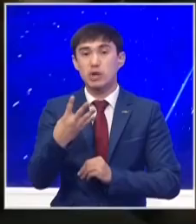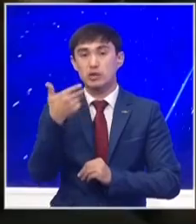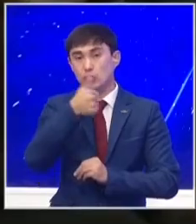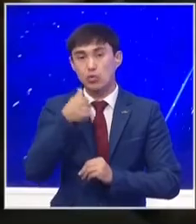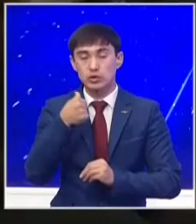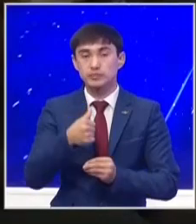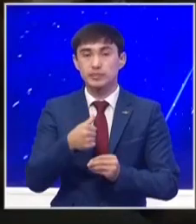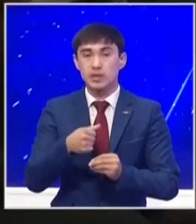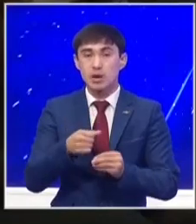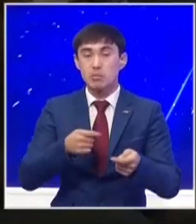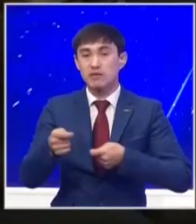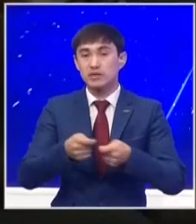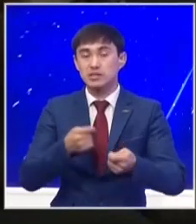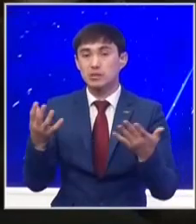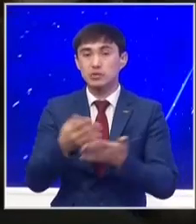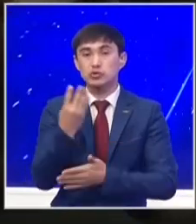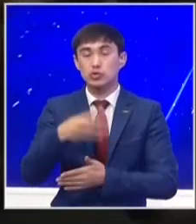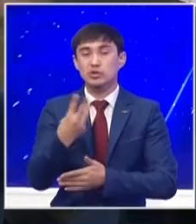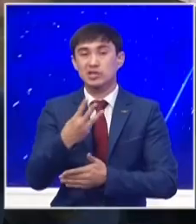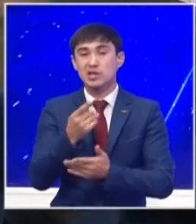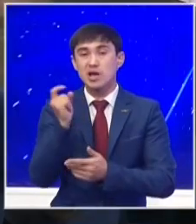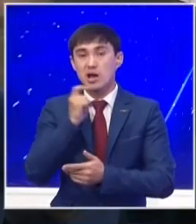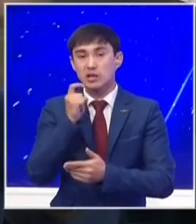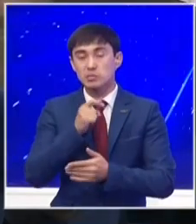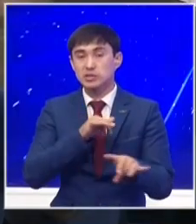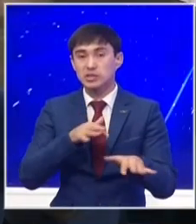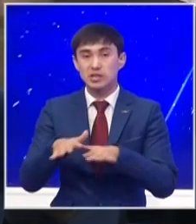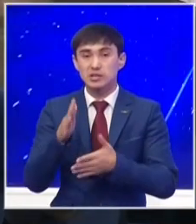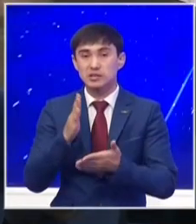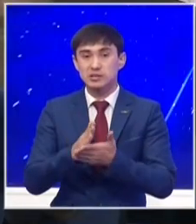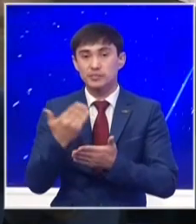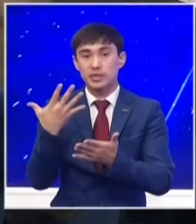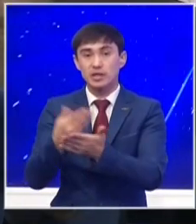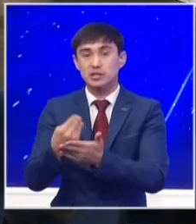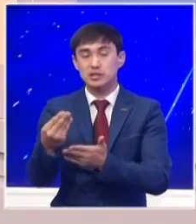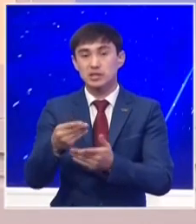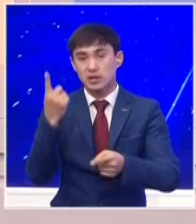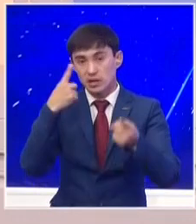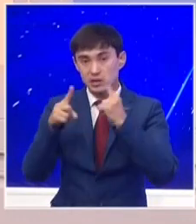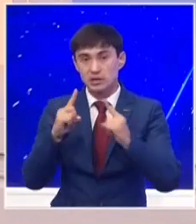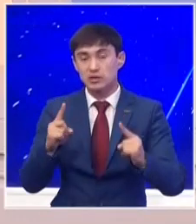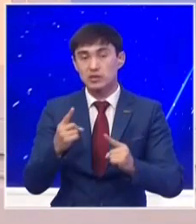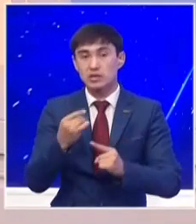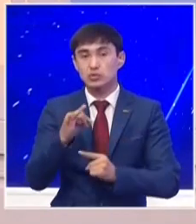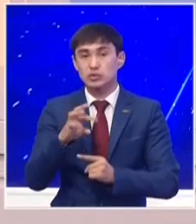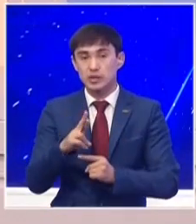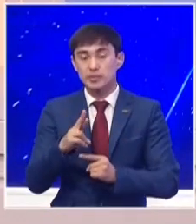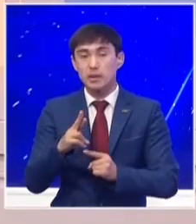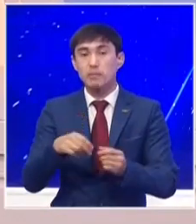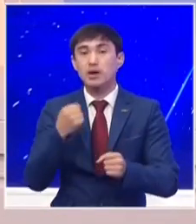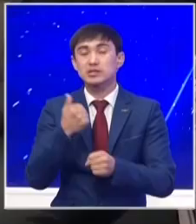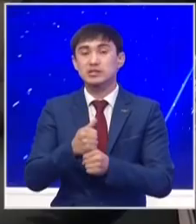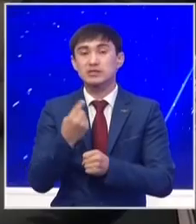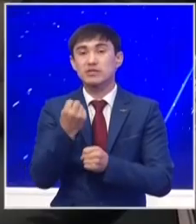2021-2025 годы. Правительством определены 43 вида экономической деятельности, относящихся к креативной индустрии по основным